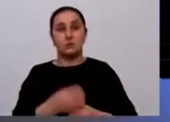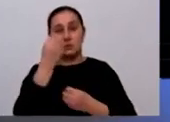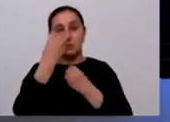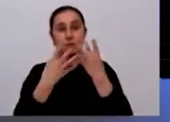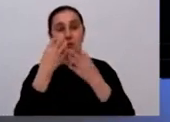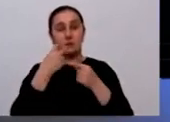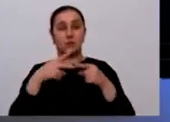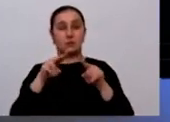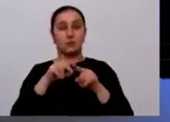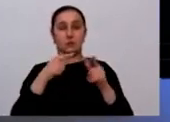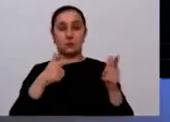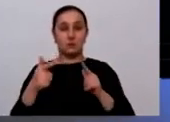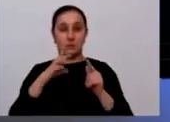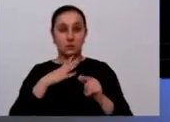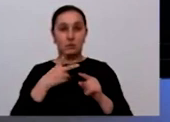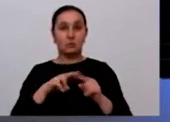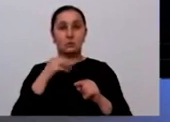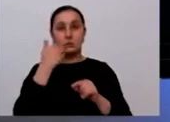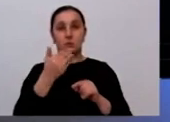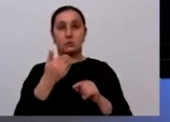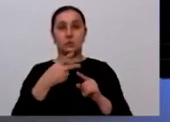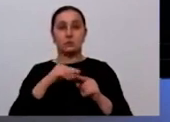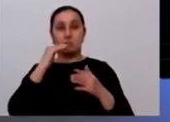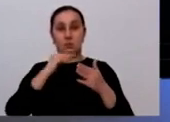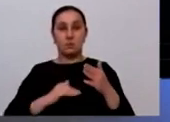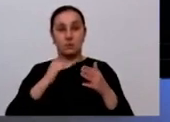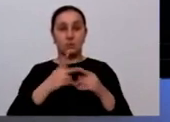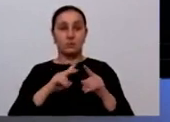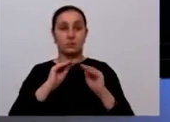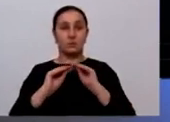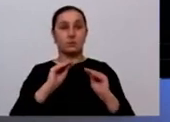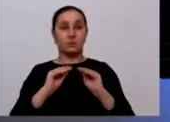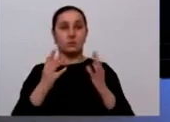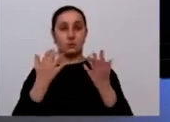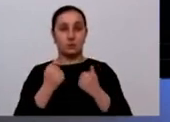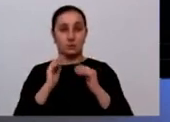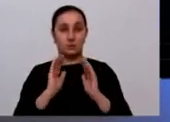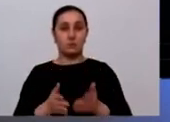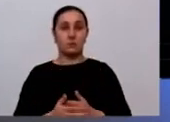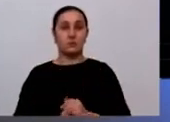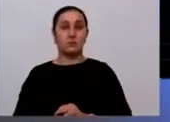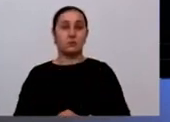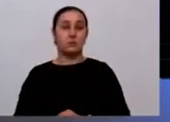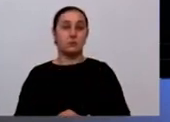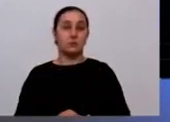Svetoforimiz deyarli tayyor bo'ldi. Endi uni past qismini yasab olamiz.